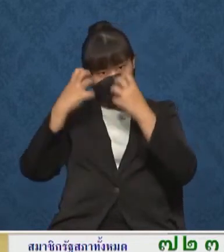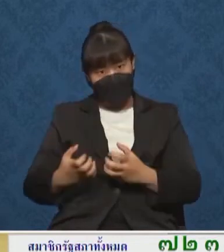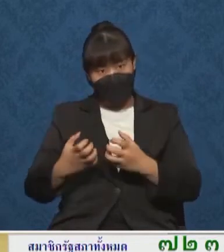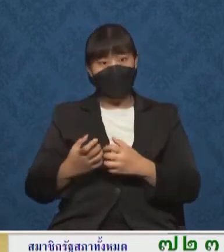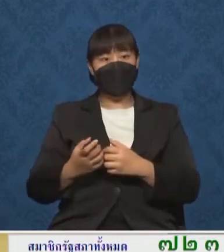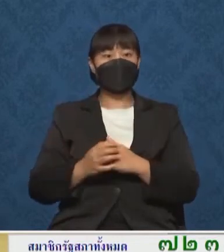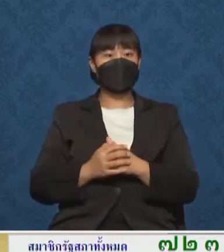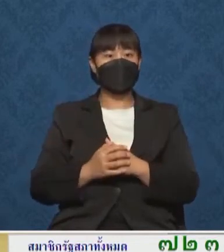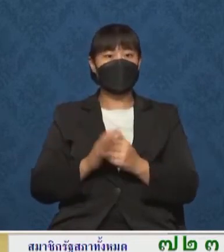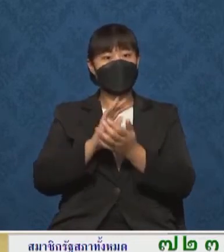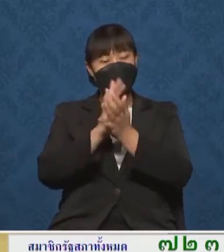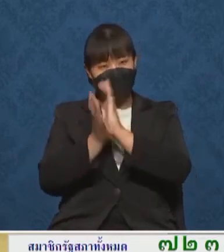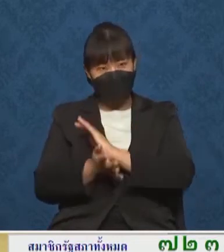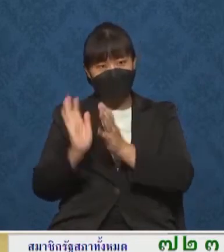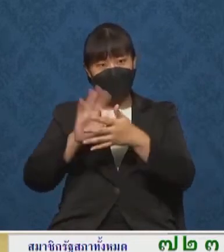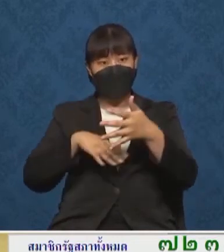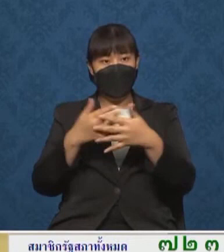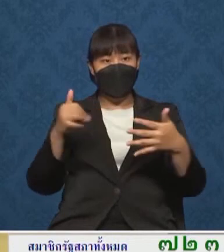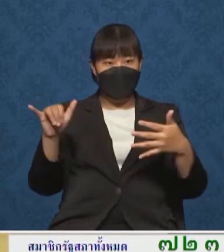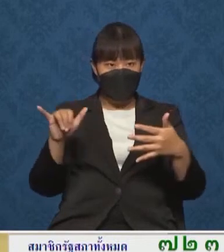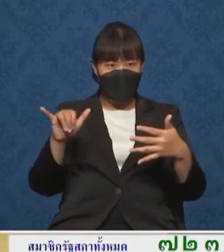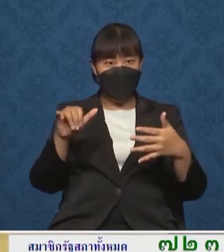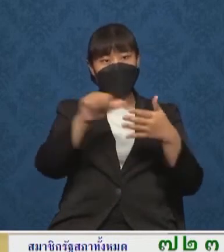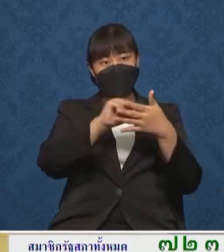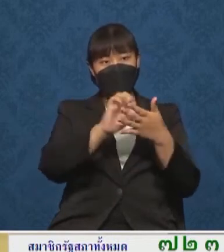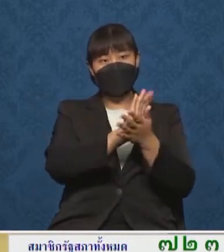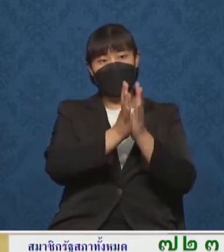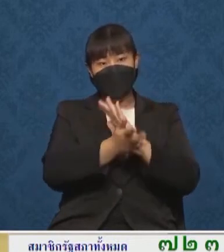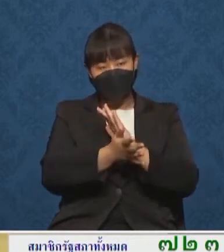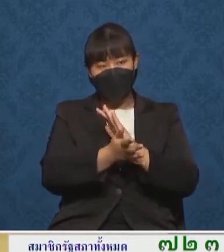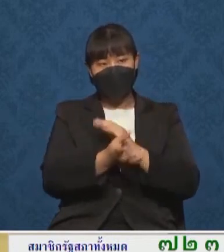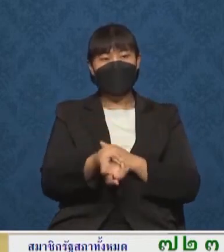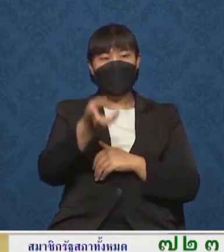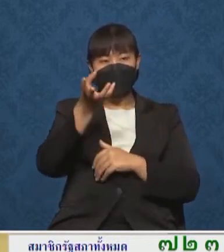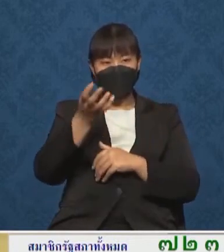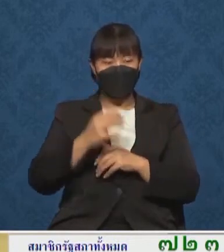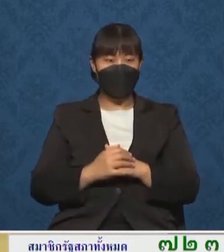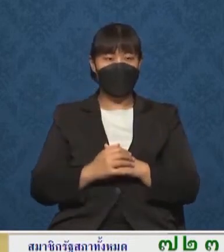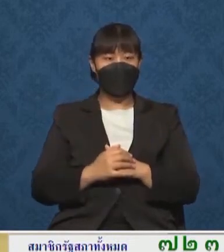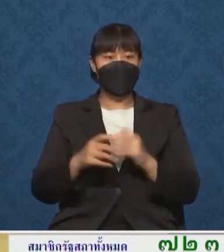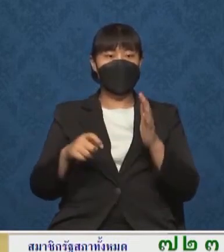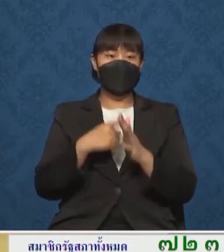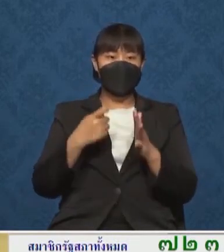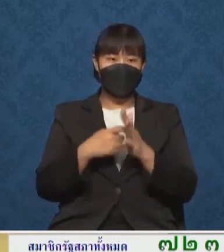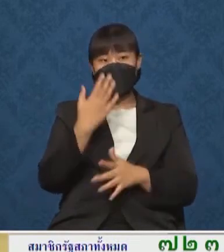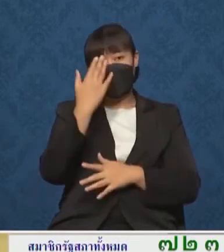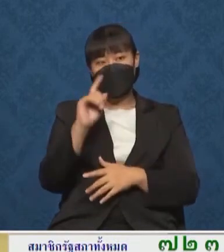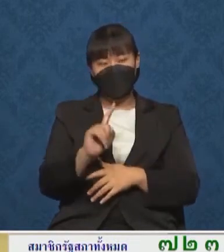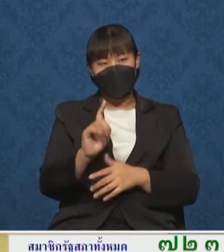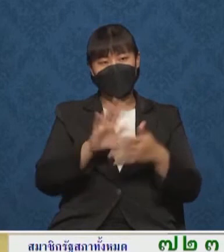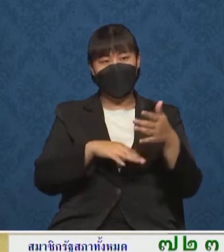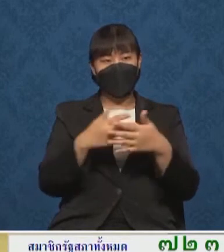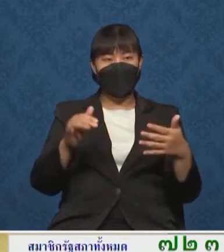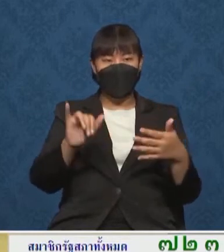ณ์ในประเทศเปลี่ยนไปแผนยุทธศาสตร์ชาติต้องปรับแต่ท่านแก้เพียงเล็กน้อยนี่คือเหตุผลว่าทำไมแผนยุทธศาสตร์ช